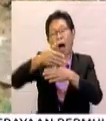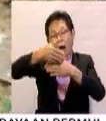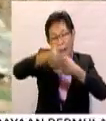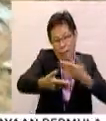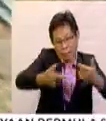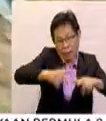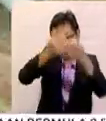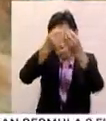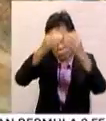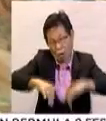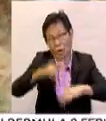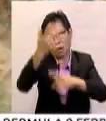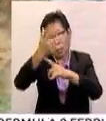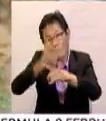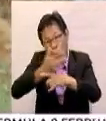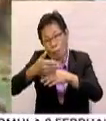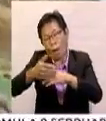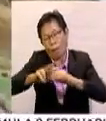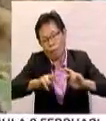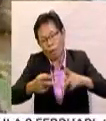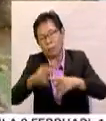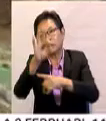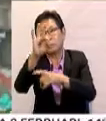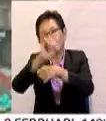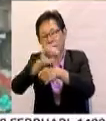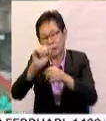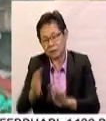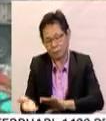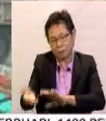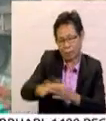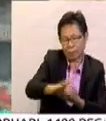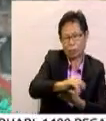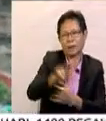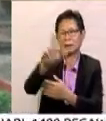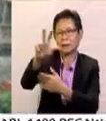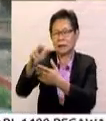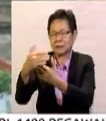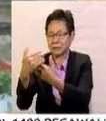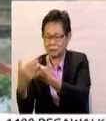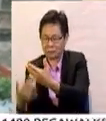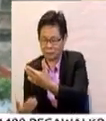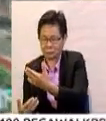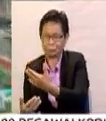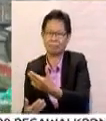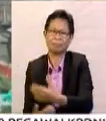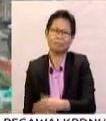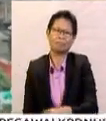kejadian tanah runtuh yang menyebabkan 9 pekerja maut dan 3 lagi tercedera.